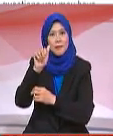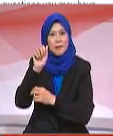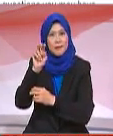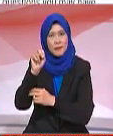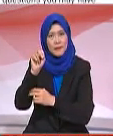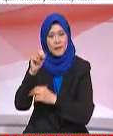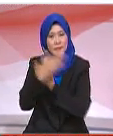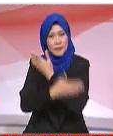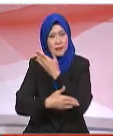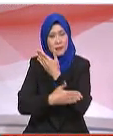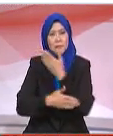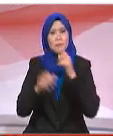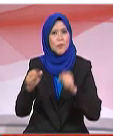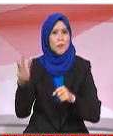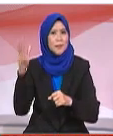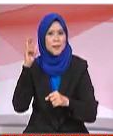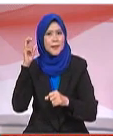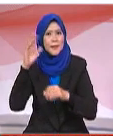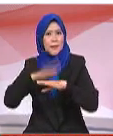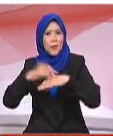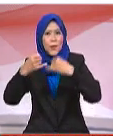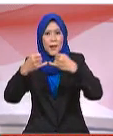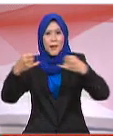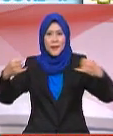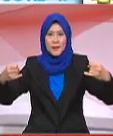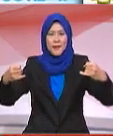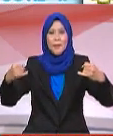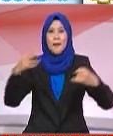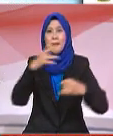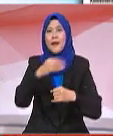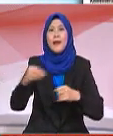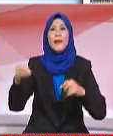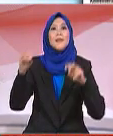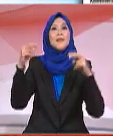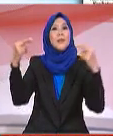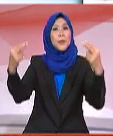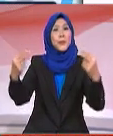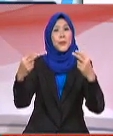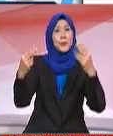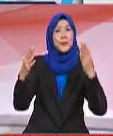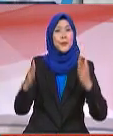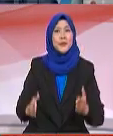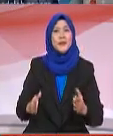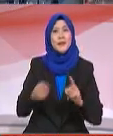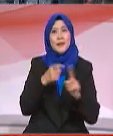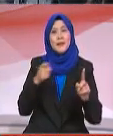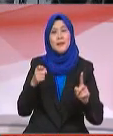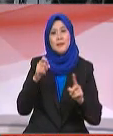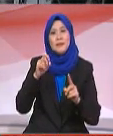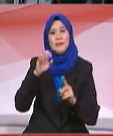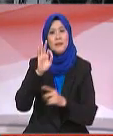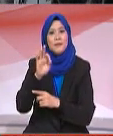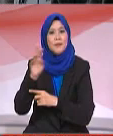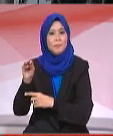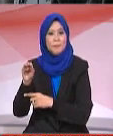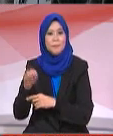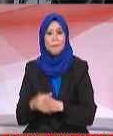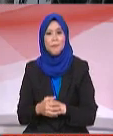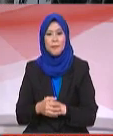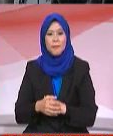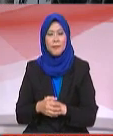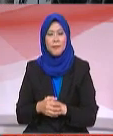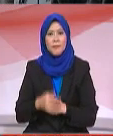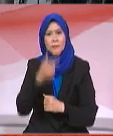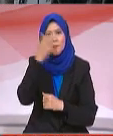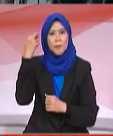FM kini boleh didengar secara dalam talian serta ditonton di laman Facebook Johor FM. Bila pergi pada masa sekarang, kerana radio